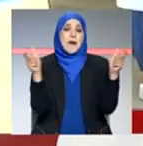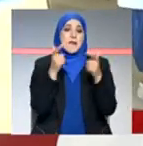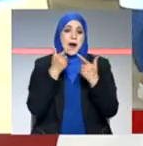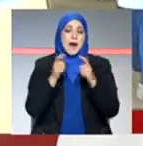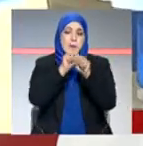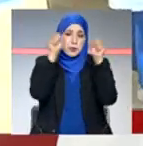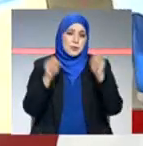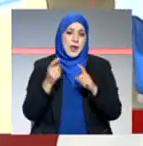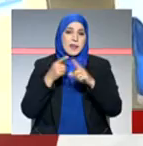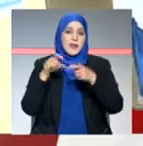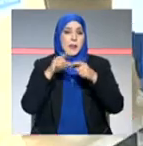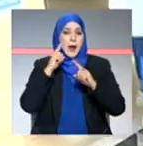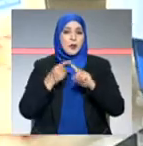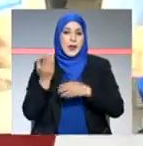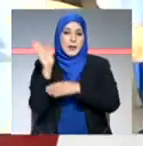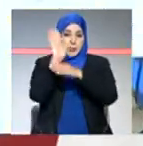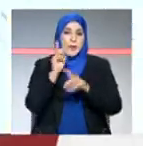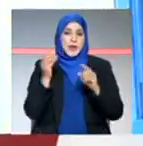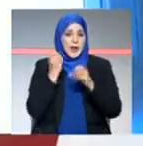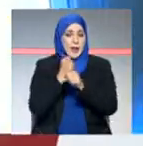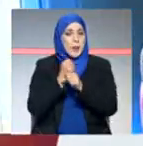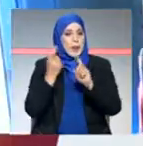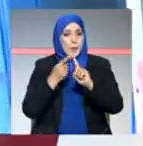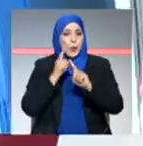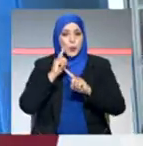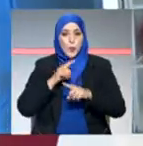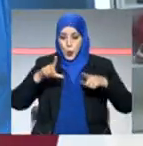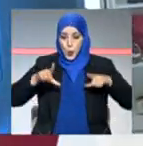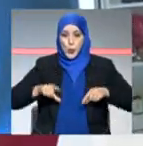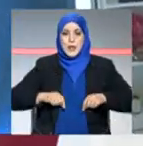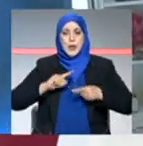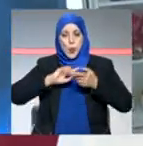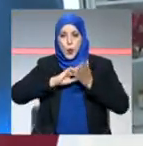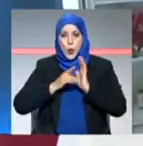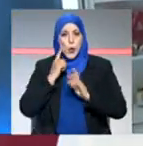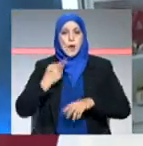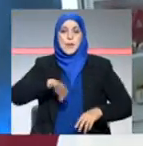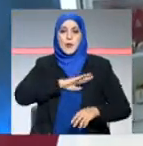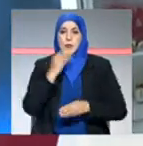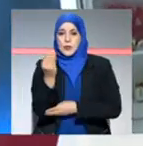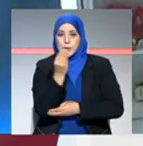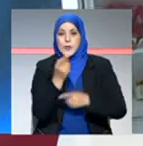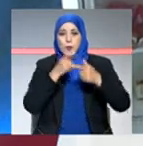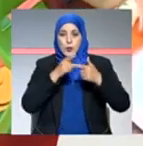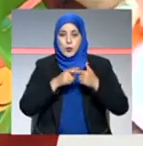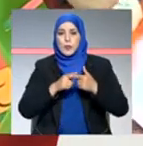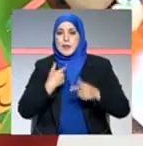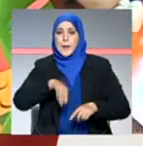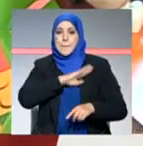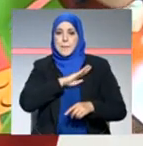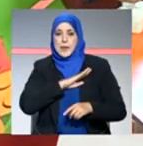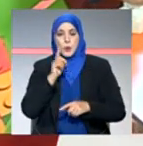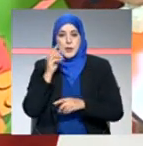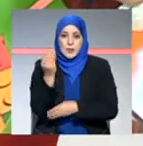يقدم خدمات جوار ضرورية. وتهب الوزارة بكل القائمين على مؤسسات الطفولة والإطارات والأعوان المشرفين على